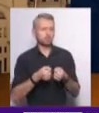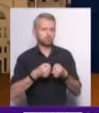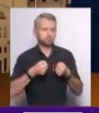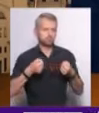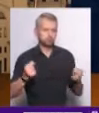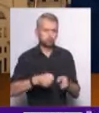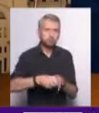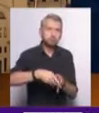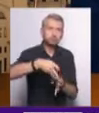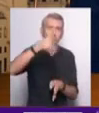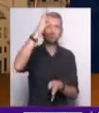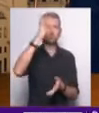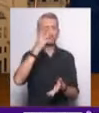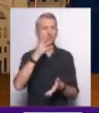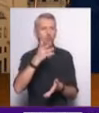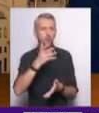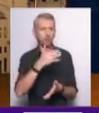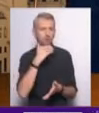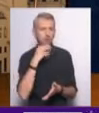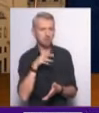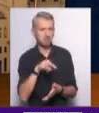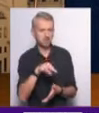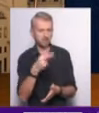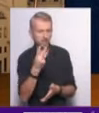багато поверхів, на багато там квадратних метрів будувати